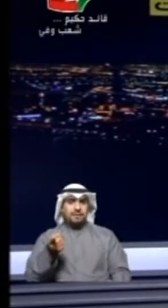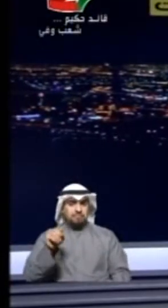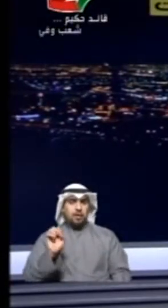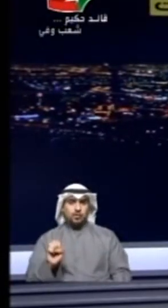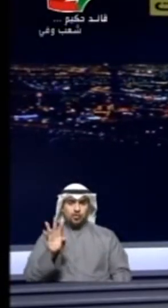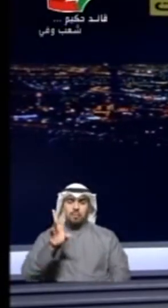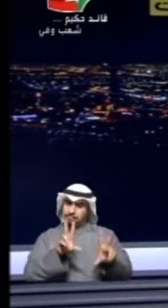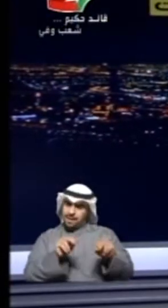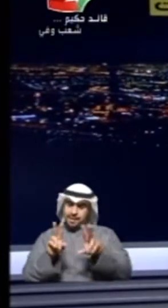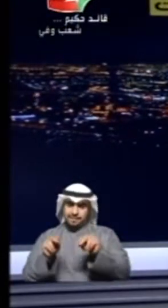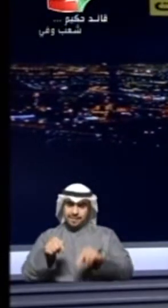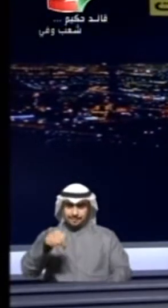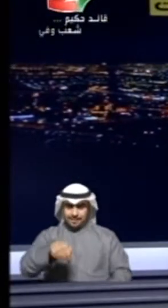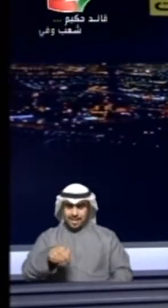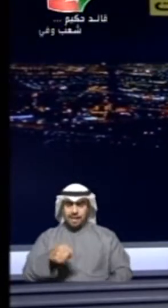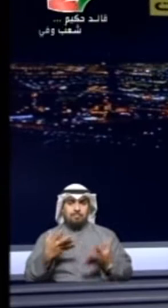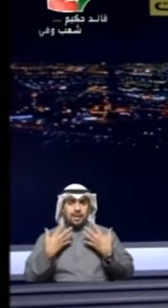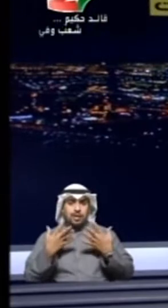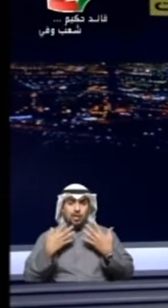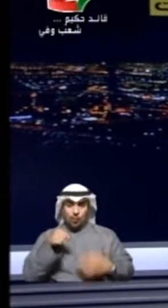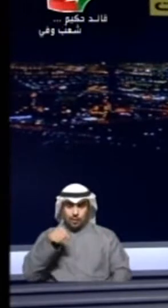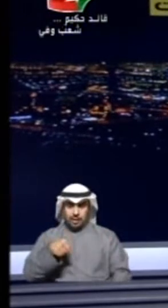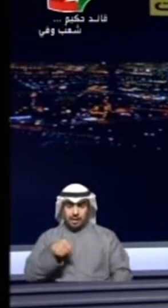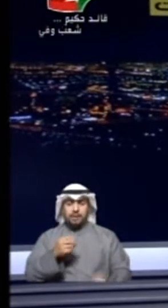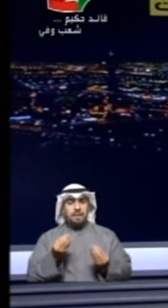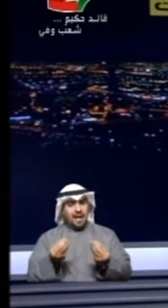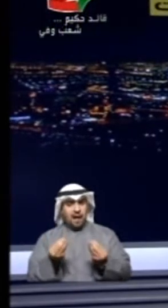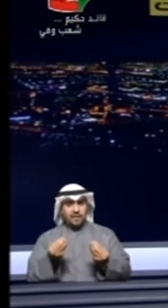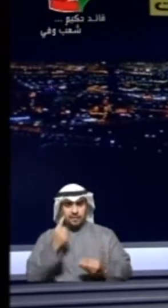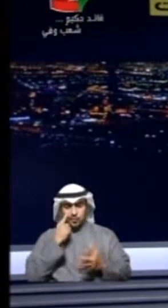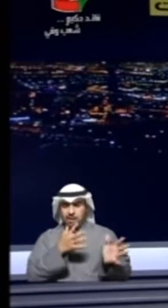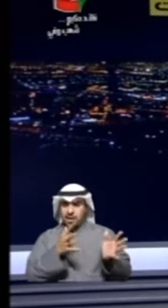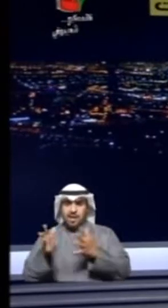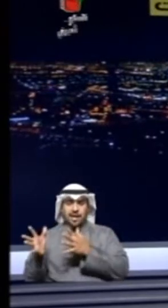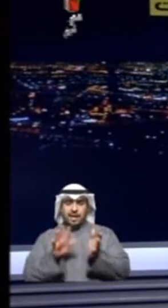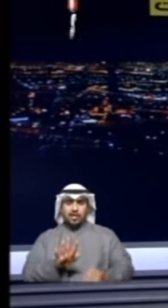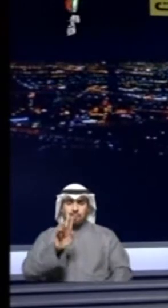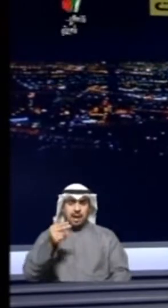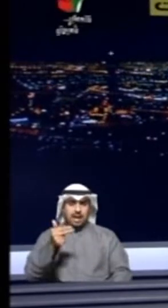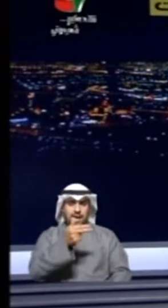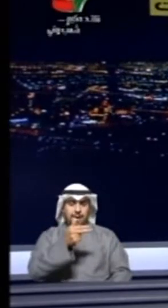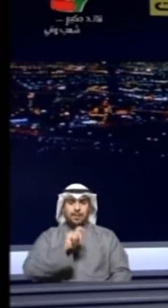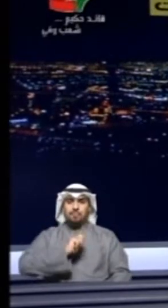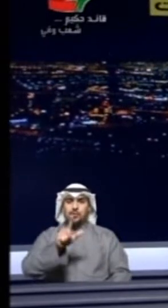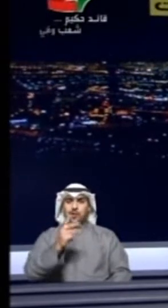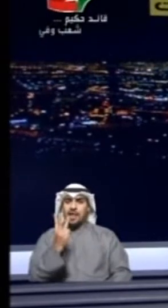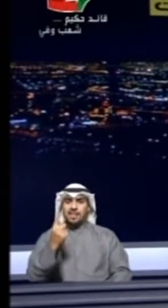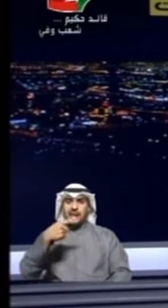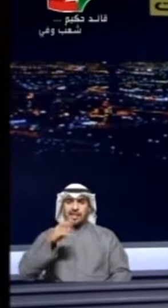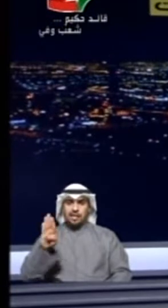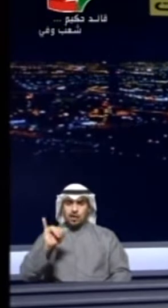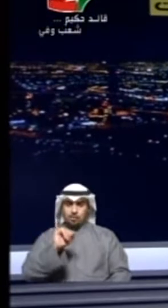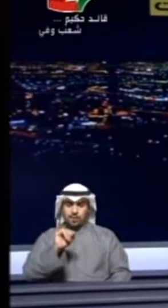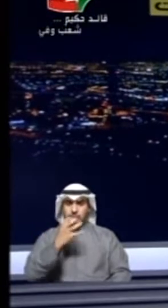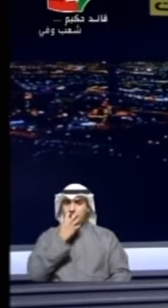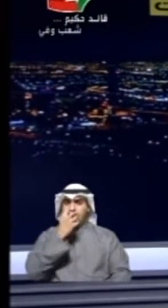يوم الغد. الأجواء الحالية في مدينة الكويت أجواء معتدلة مع رياح شمالية غربية سرعتها 13 كيلومتر في الساعة، درجة الحرارة 20